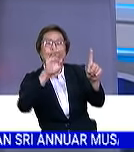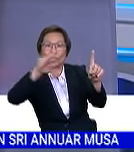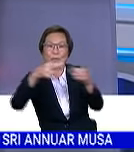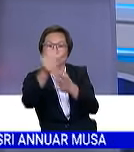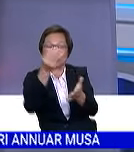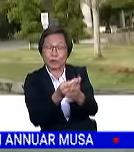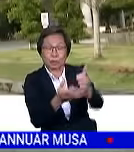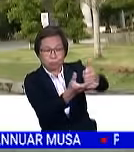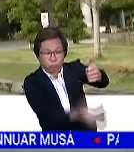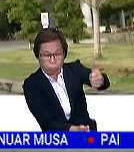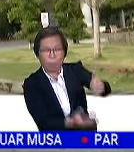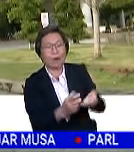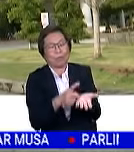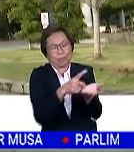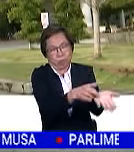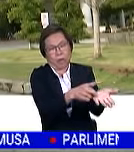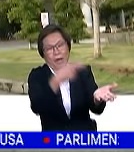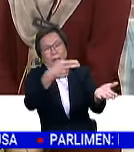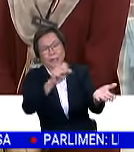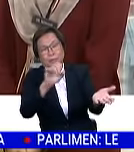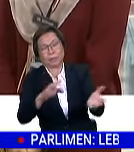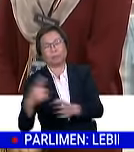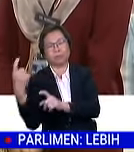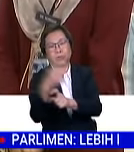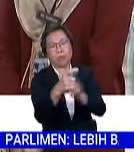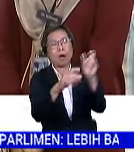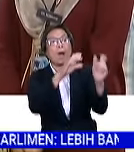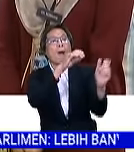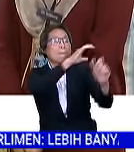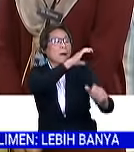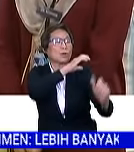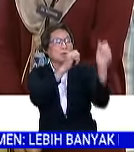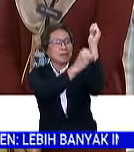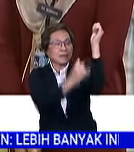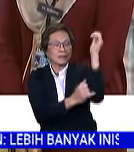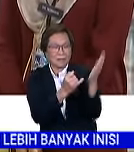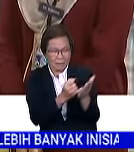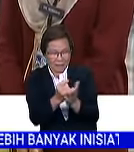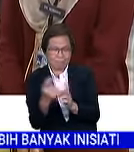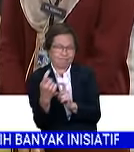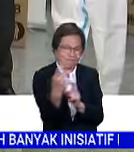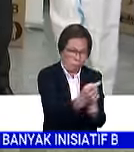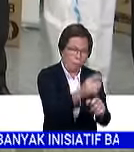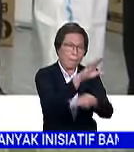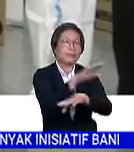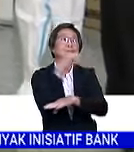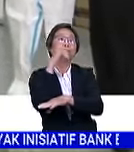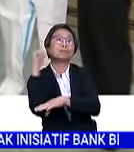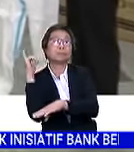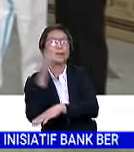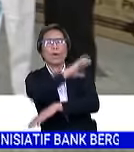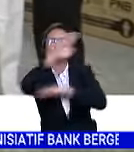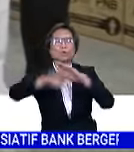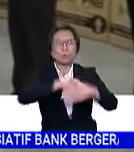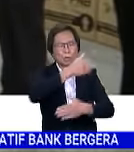RM198,000. Sumbangan kepada HSB disampaikan pengerusi Yayasan Ikhlas, Profesor Dr. Zainul Rashid Zainuddin petang semalam.